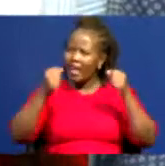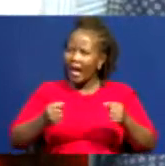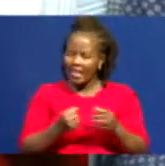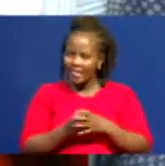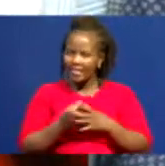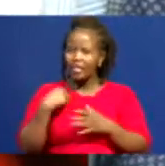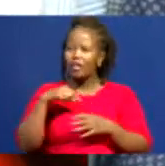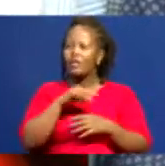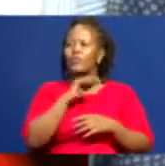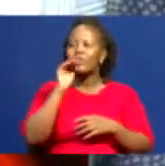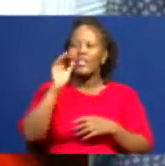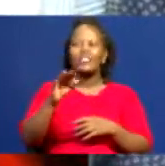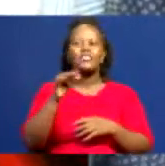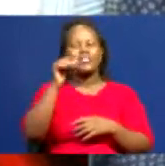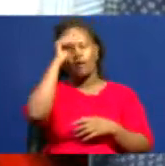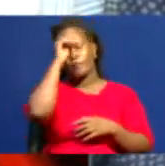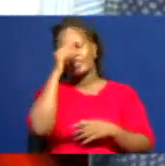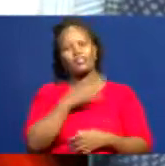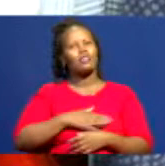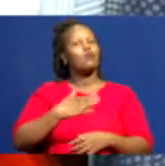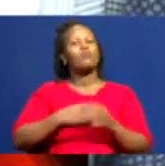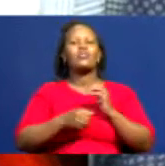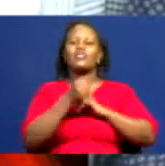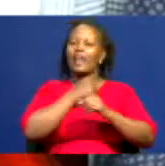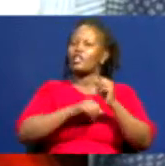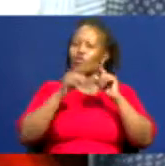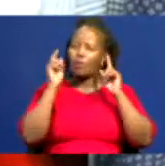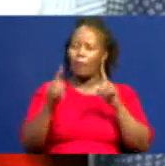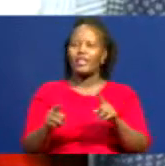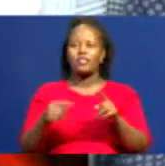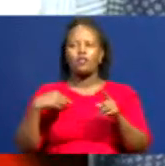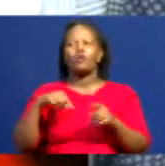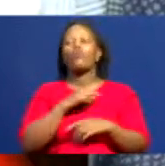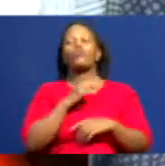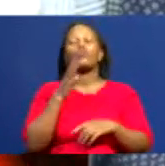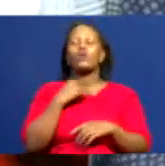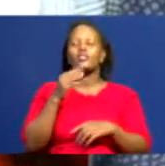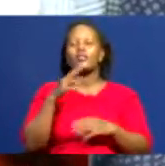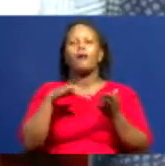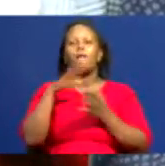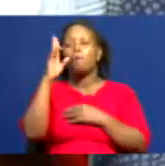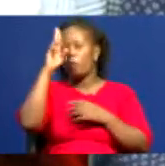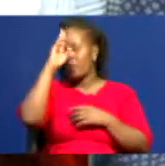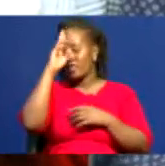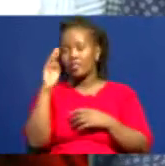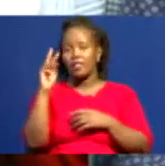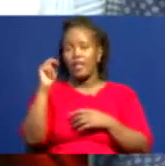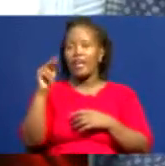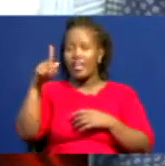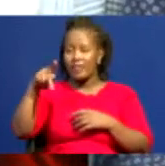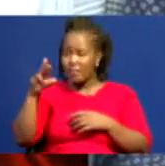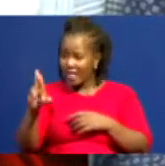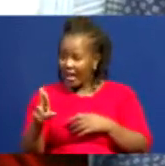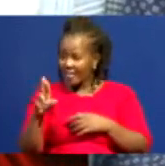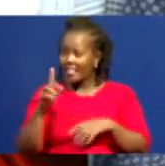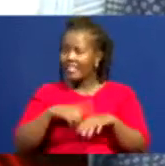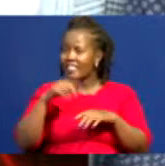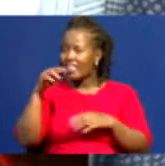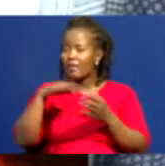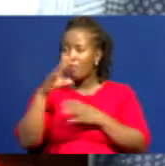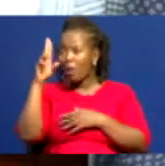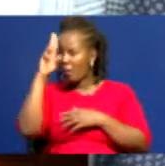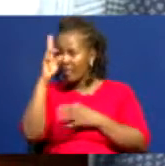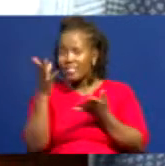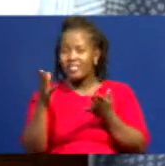msaada tuongezewe ya polisi wa siada ama NPR. Kwa sababu tukiwa na wao hata hii shida ya mwili kukaa